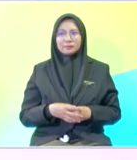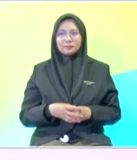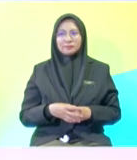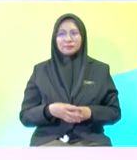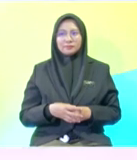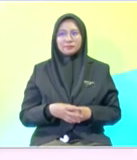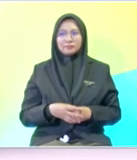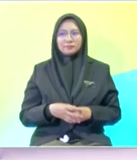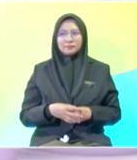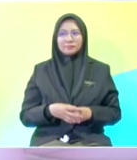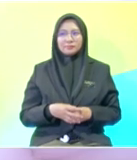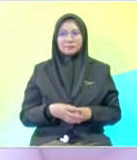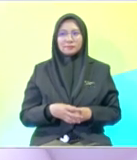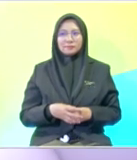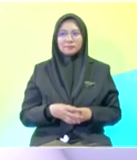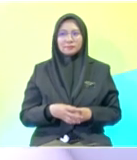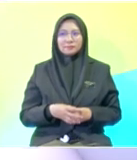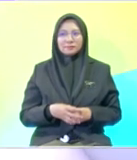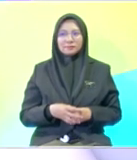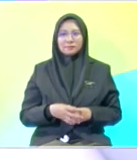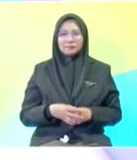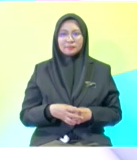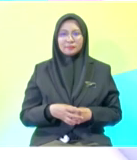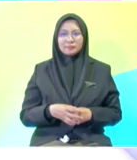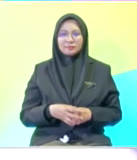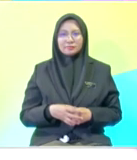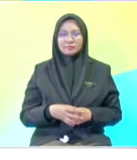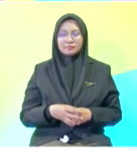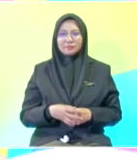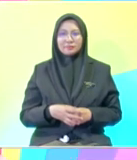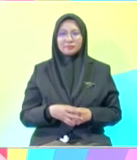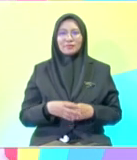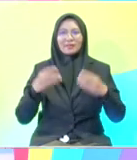Oke melihat jawabannya Oke Alhamdulillah